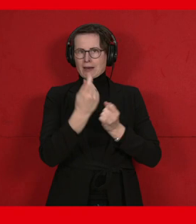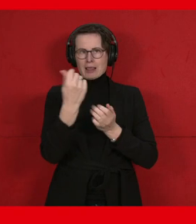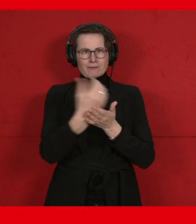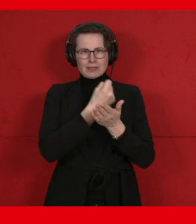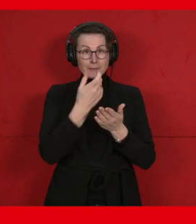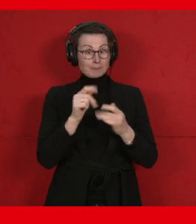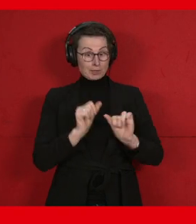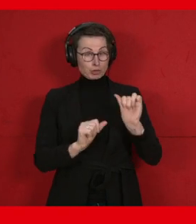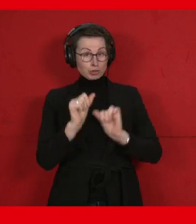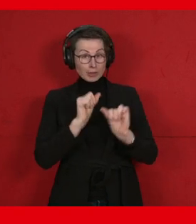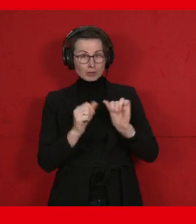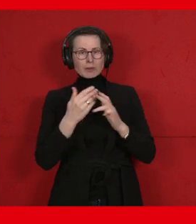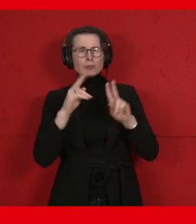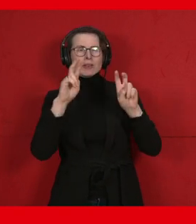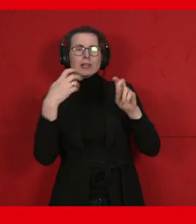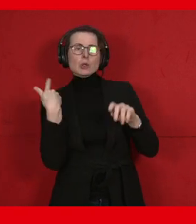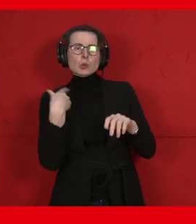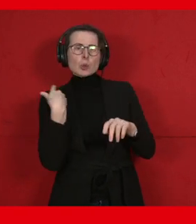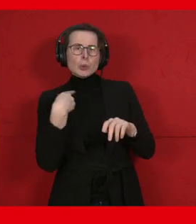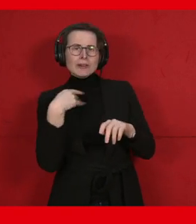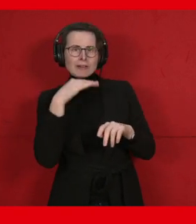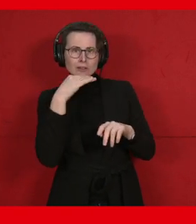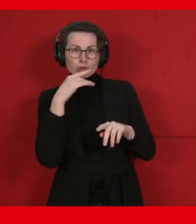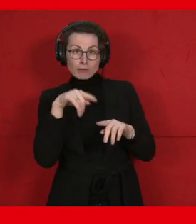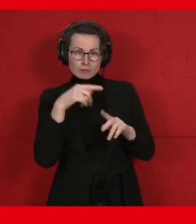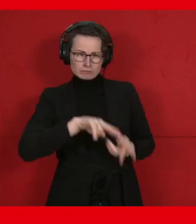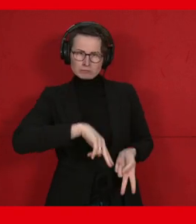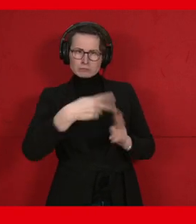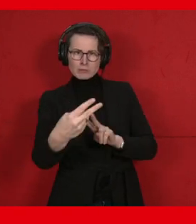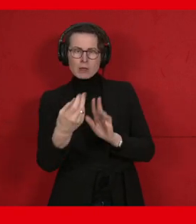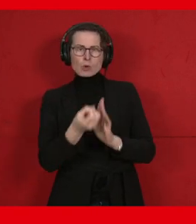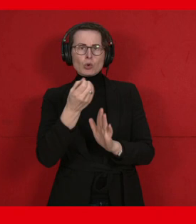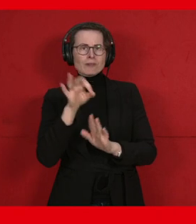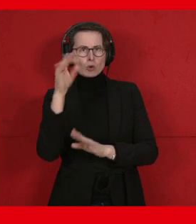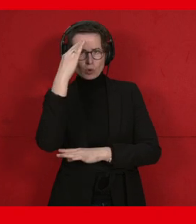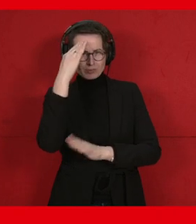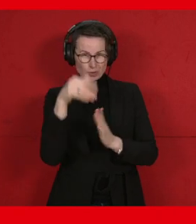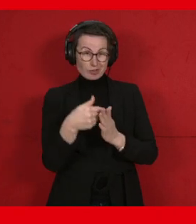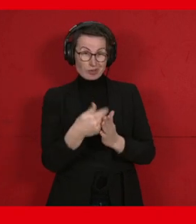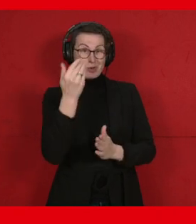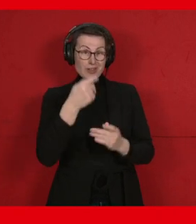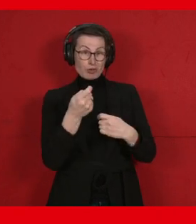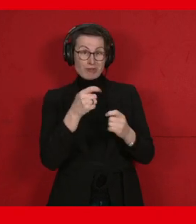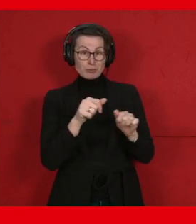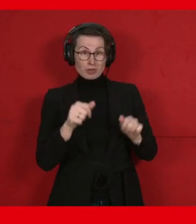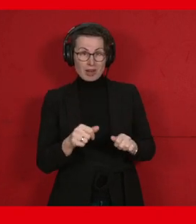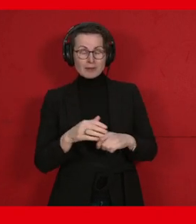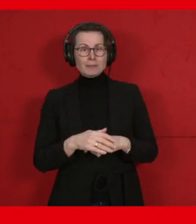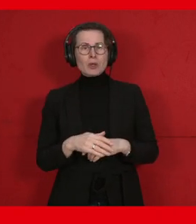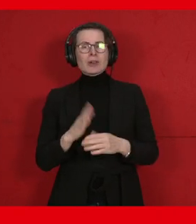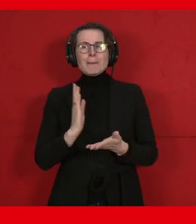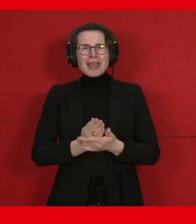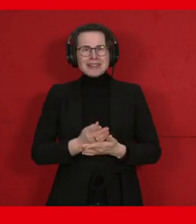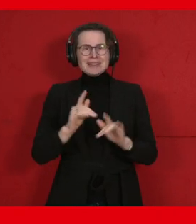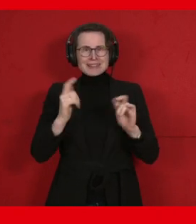heißt nachher, grünen Wasserstoff auch dann in die Produkte zu den Kunden übersetzen, neue Geschäftsmodelle. Und letztendlich muss die Gesellschaft